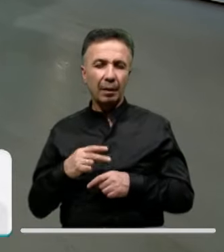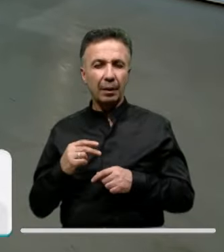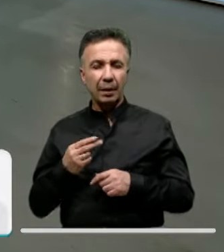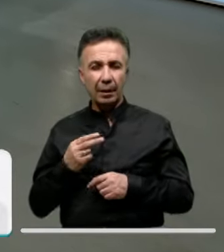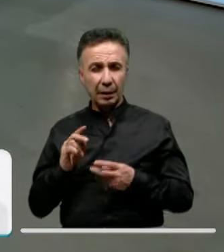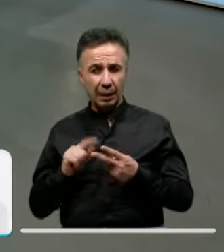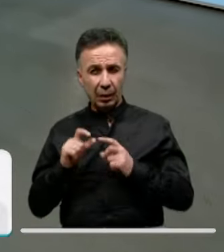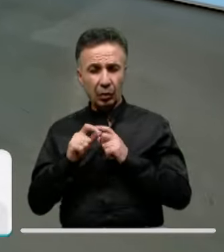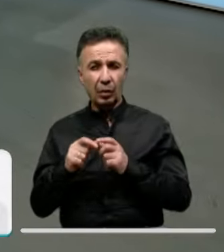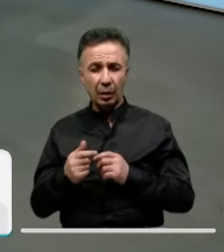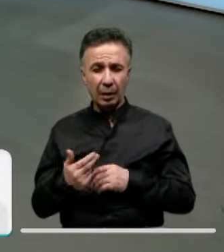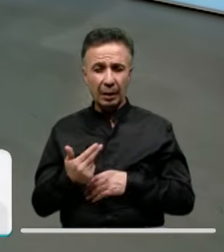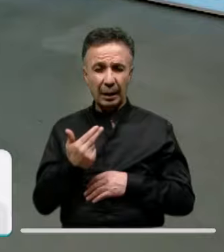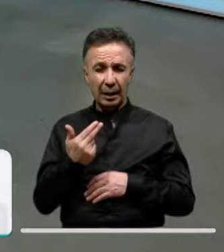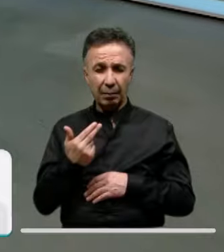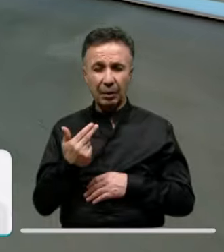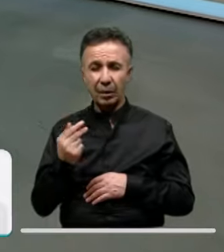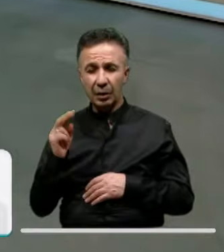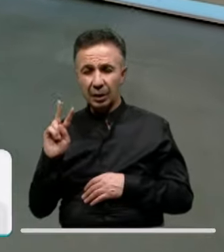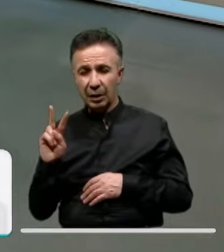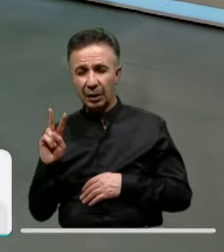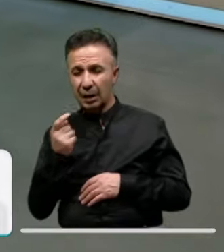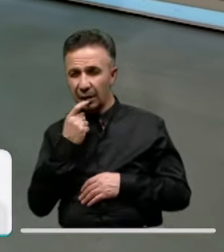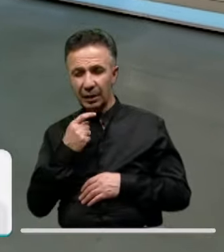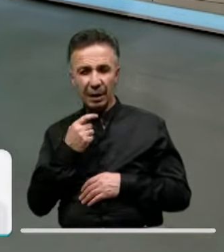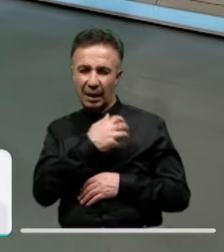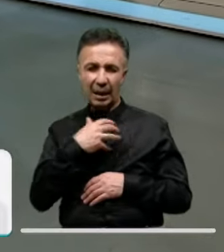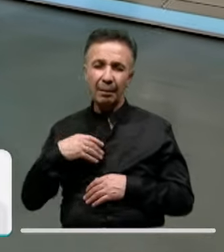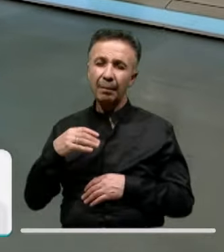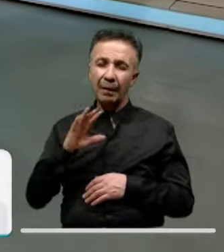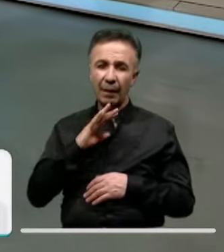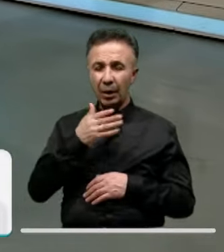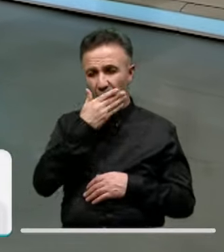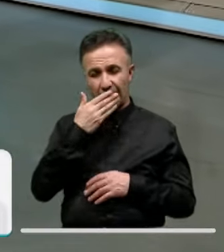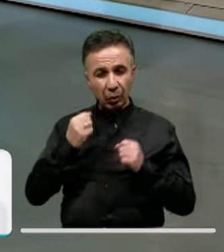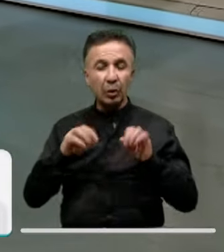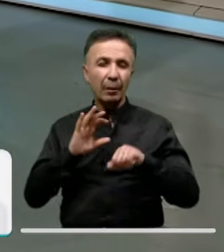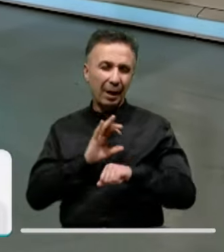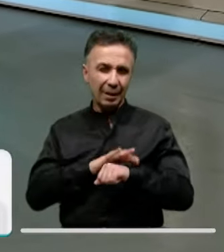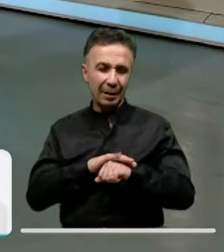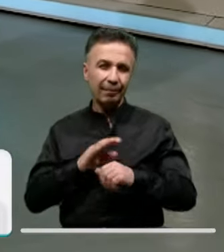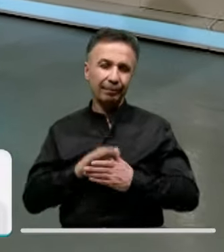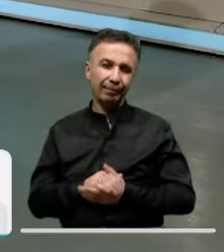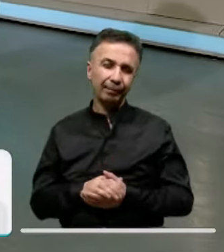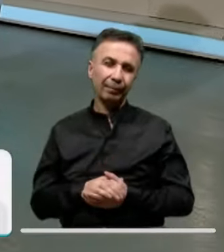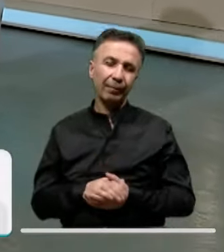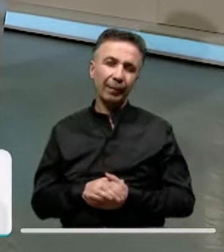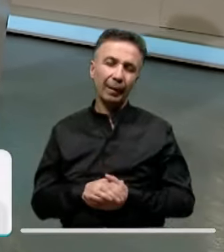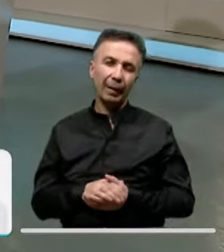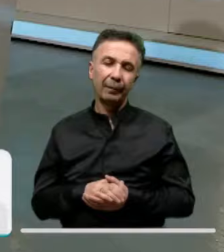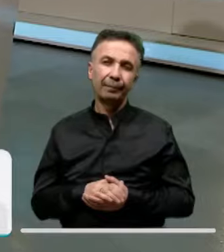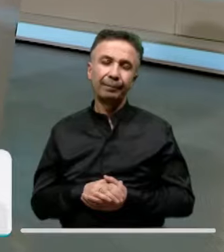anneciğiyle alakalıydı. 72 yaşında bir annesi varmış, oruçlarını tutamıyormuş. Şimdi eskiler, bizim